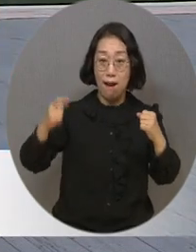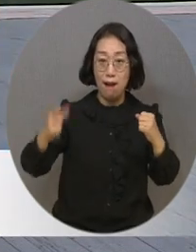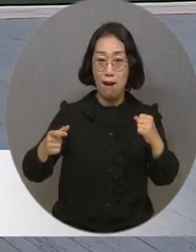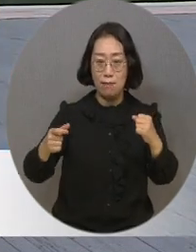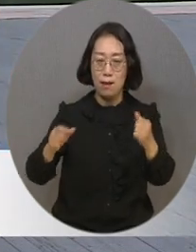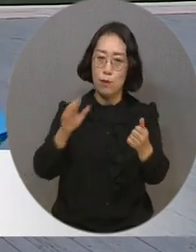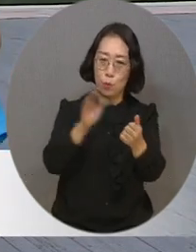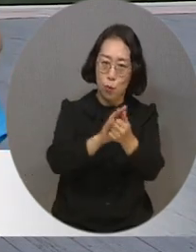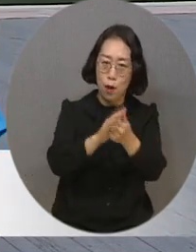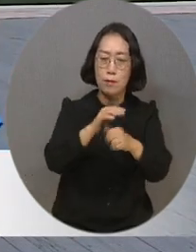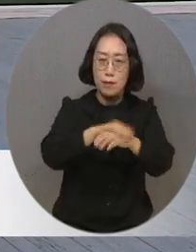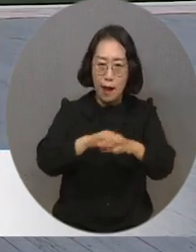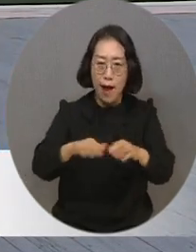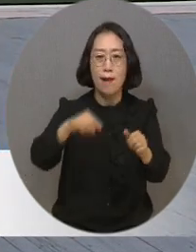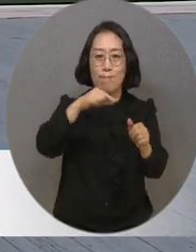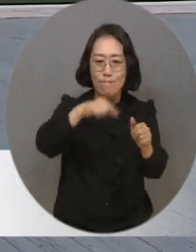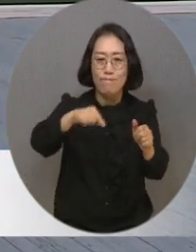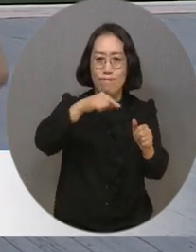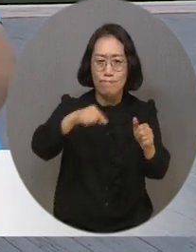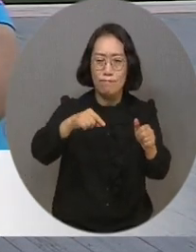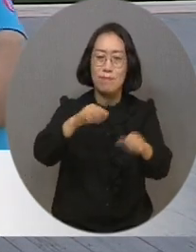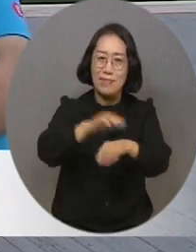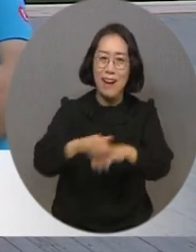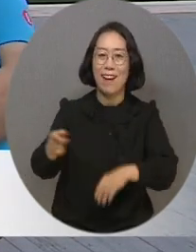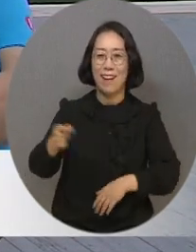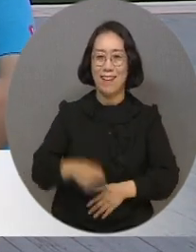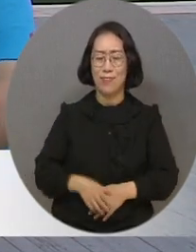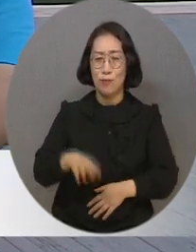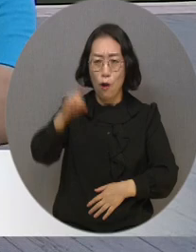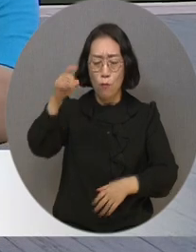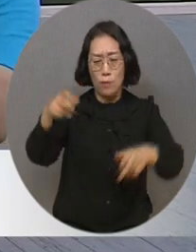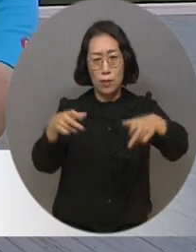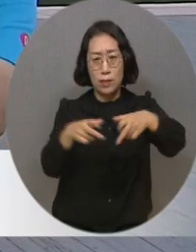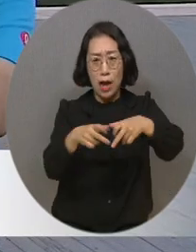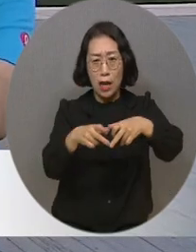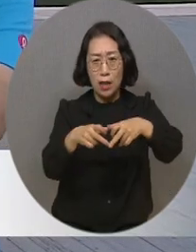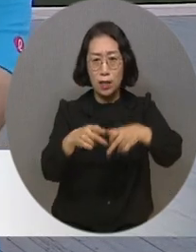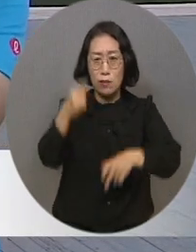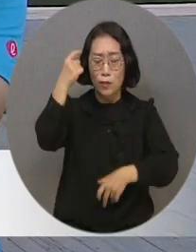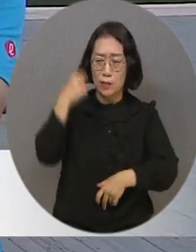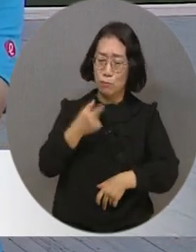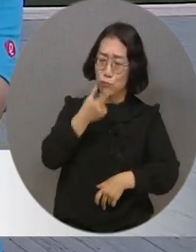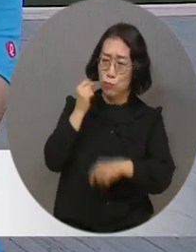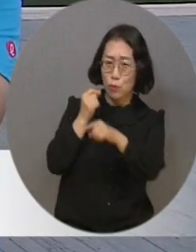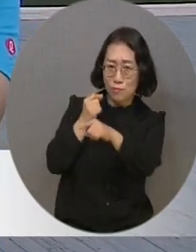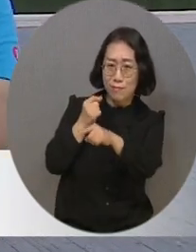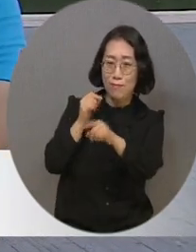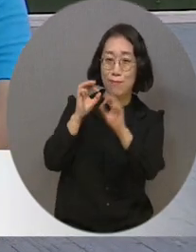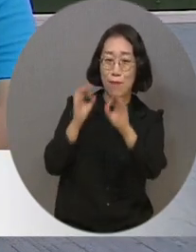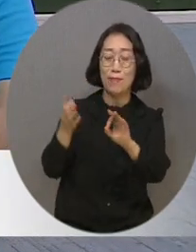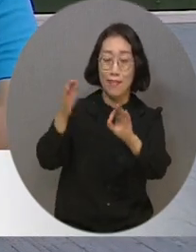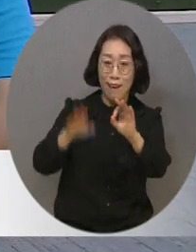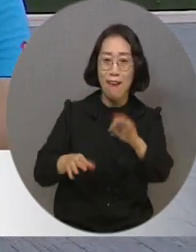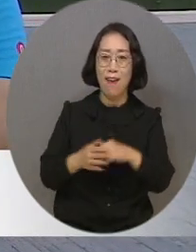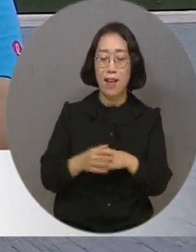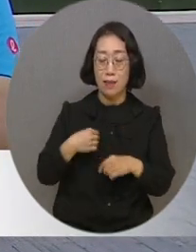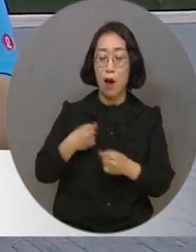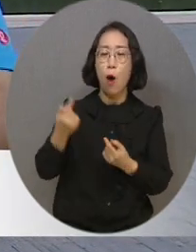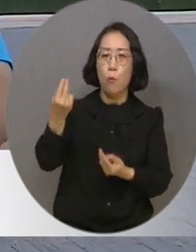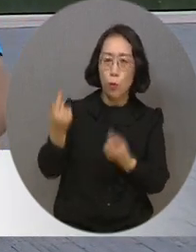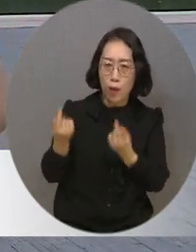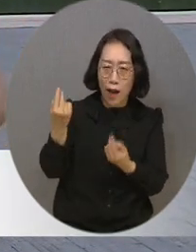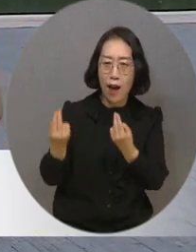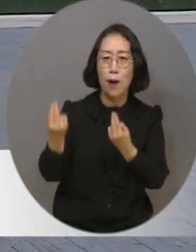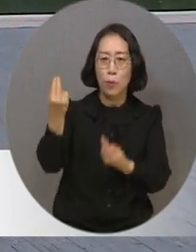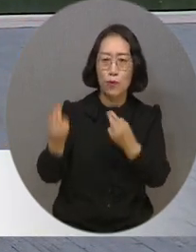또 체계적으로 뭘 하더라고요. 처음에는 장애에 대해서도 잘 모르는 것 같은 그런 느낌이었는데 근데 이제 저보다 더 잘